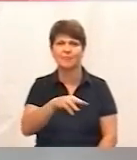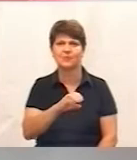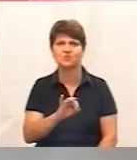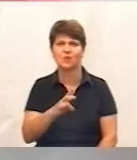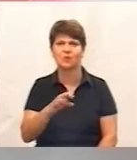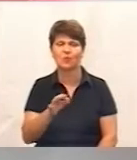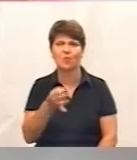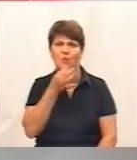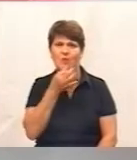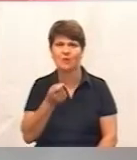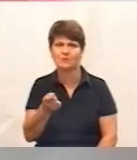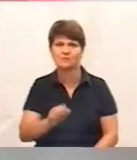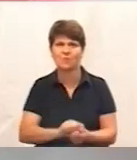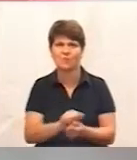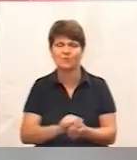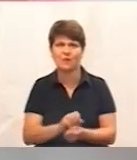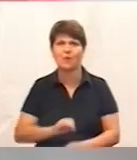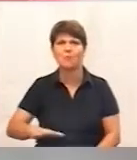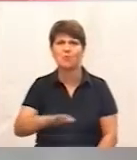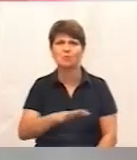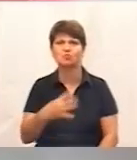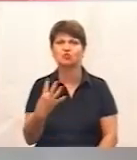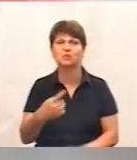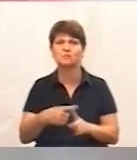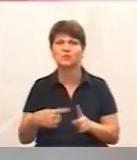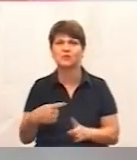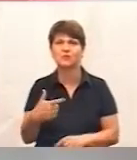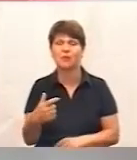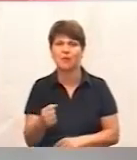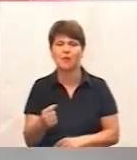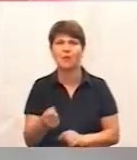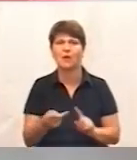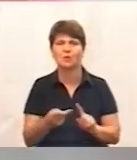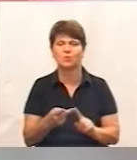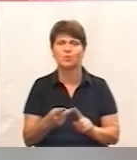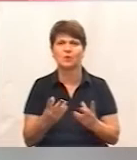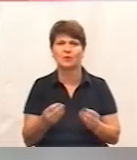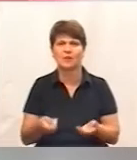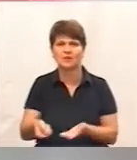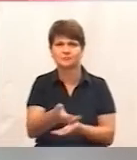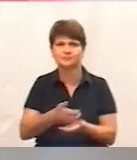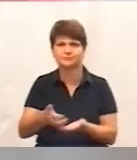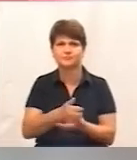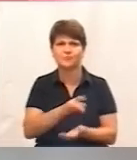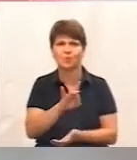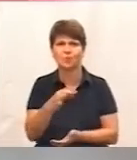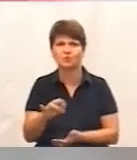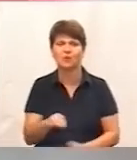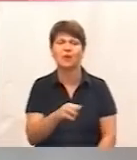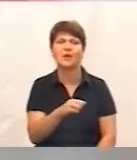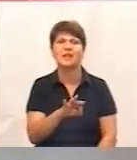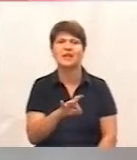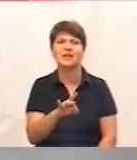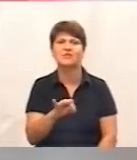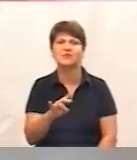вже обмолочено на площі 4,5 тисячі гектарів. Другий день жнивують на Тиврівщині. Яка там врожайність озимих та як